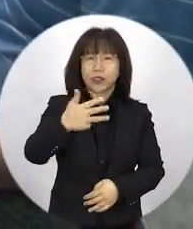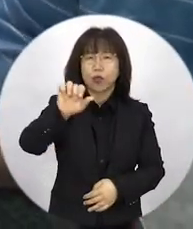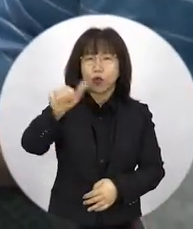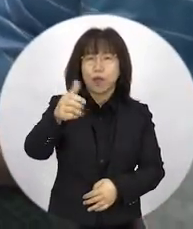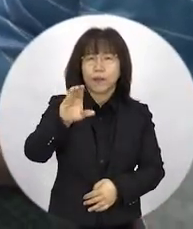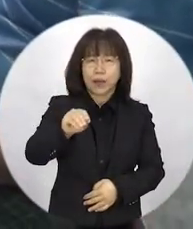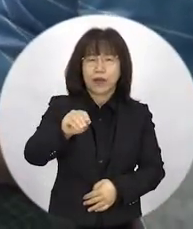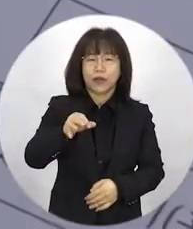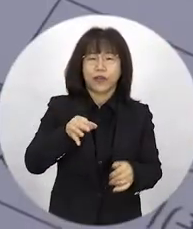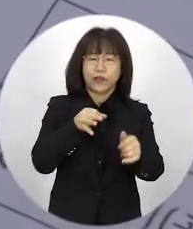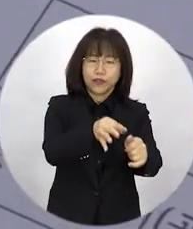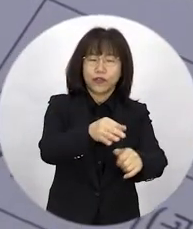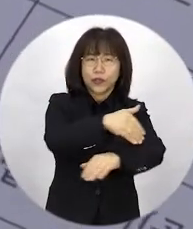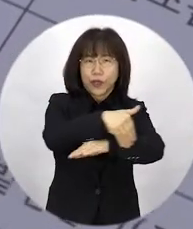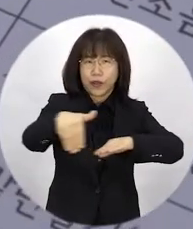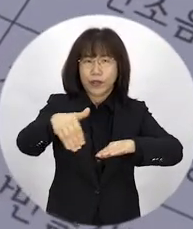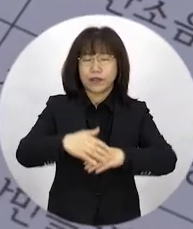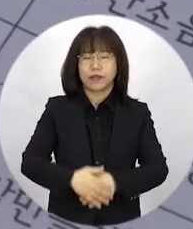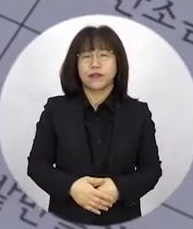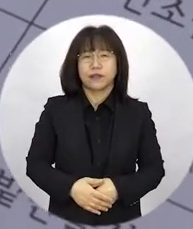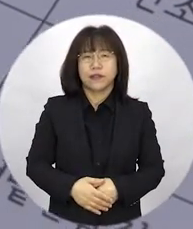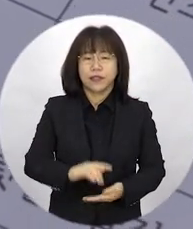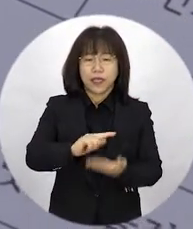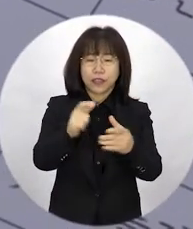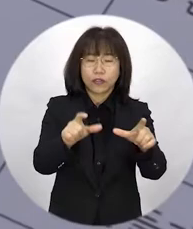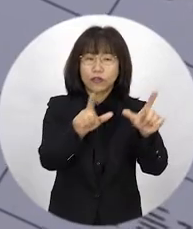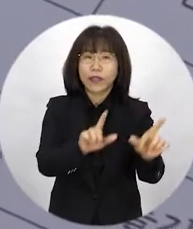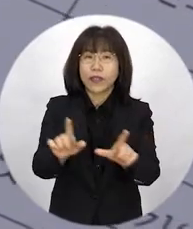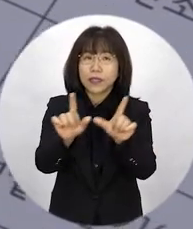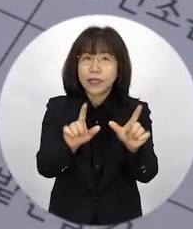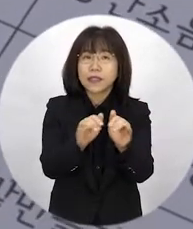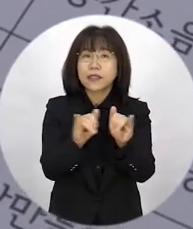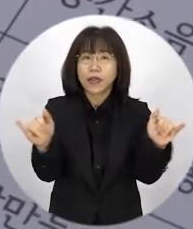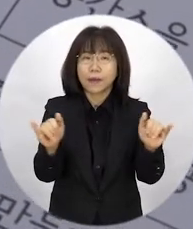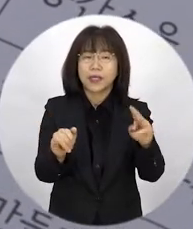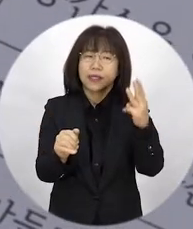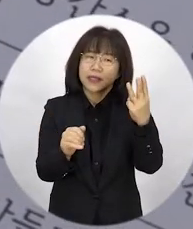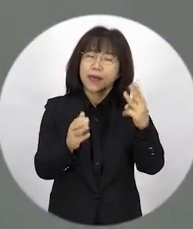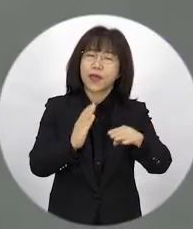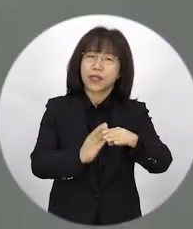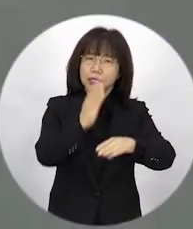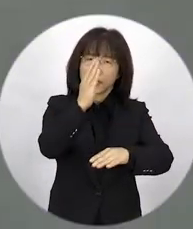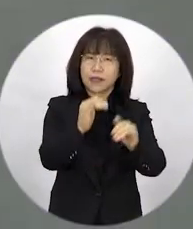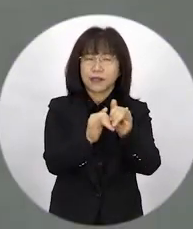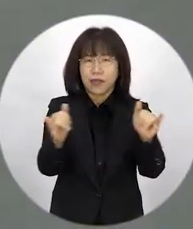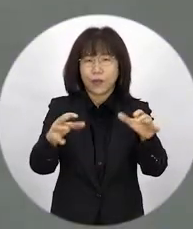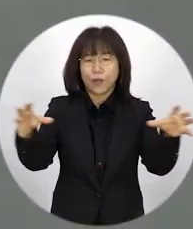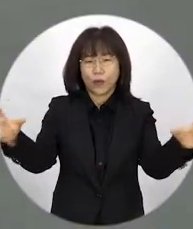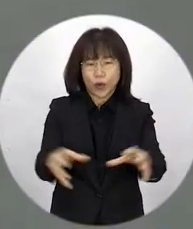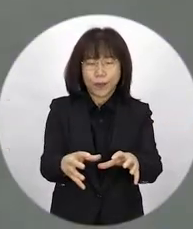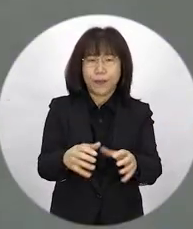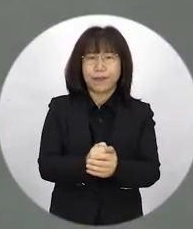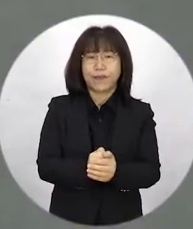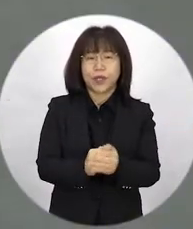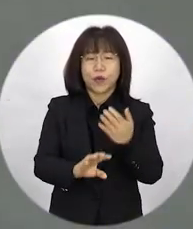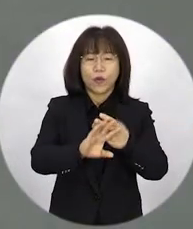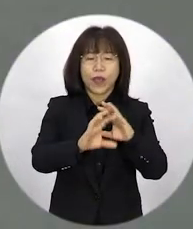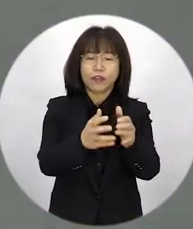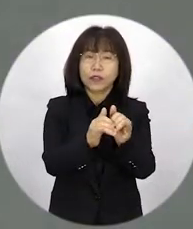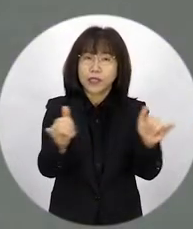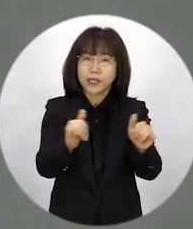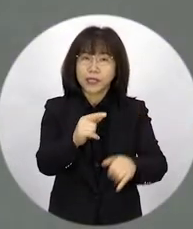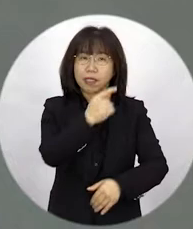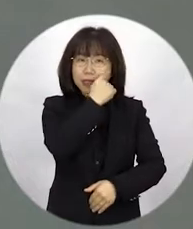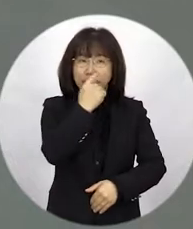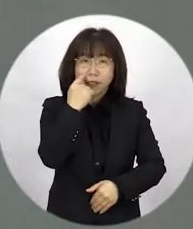예정입니다. 강서구가 생활 기반인 3명 이상의 주민 모임 또는 단체면 누구나 참여 가능하며